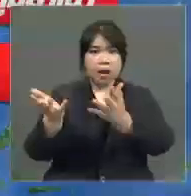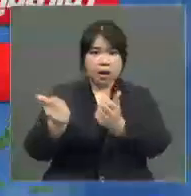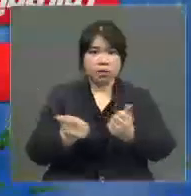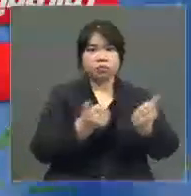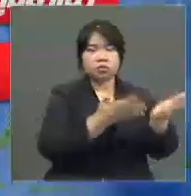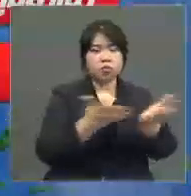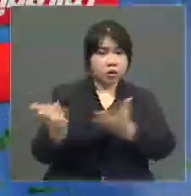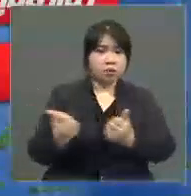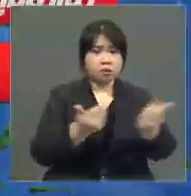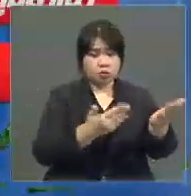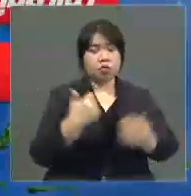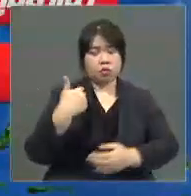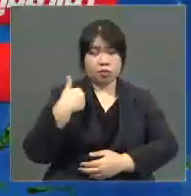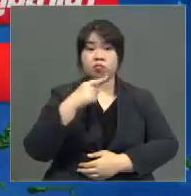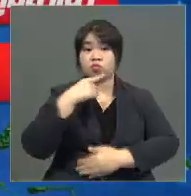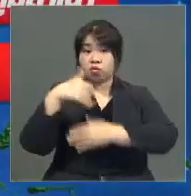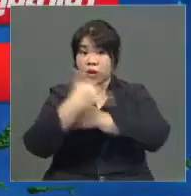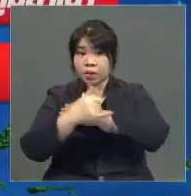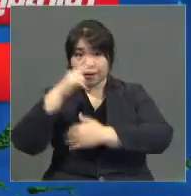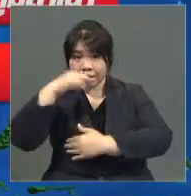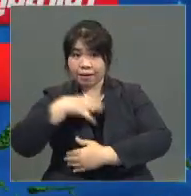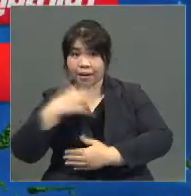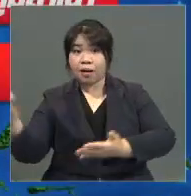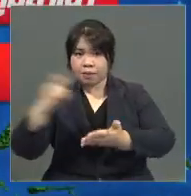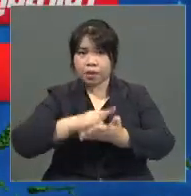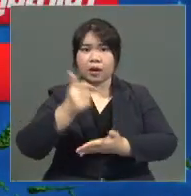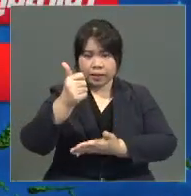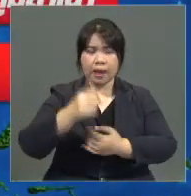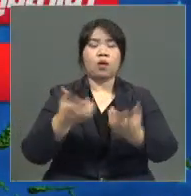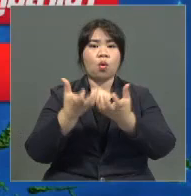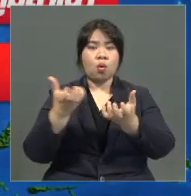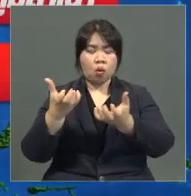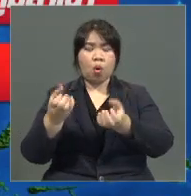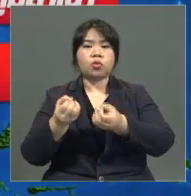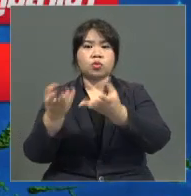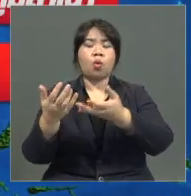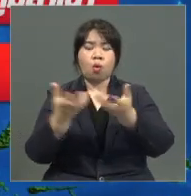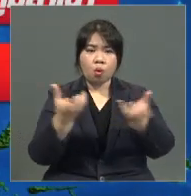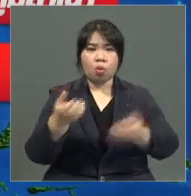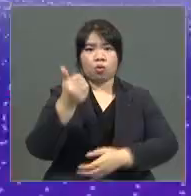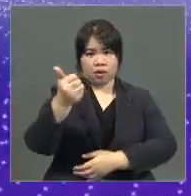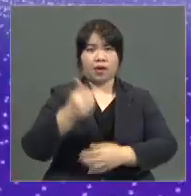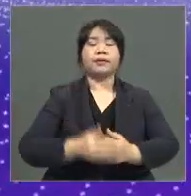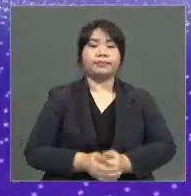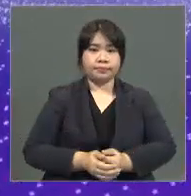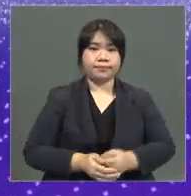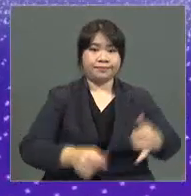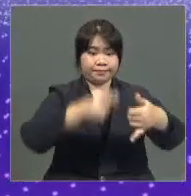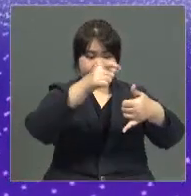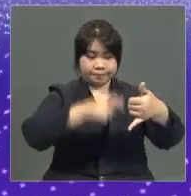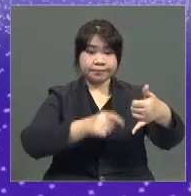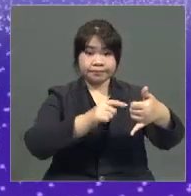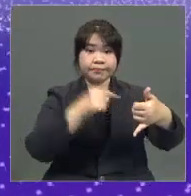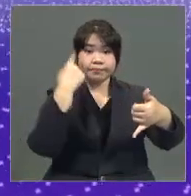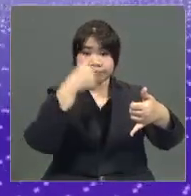งบุคคลกลับระเทศไทยหอวลัภูมิลำเนาว และเครองบนขนส่สินค้ามาดูใส่วนของบุคคลกับ้าง